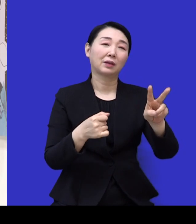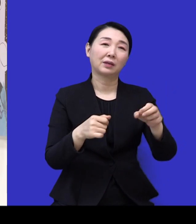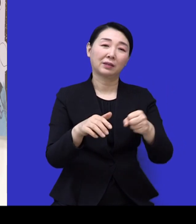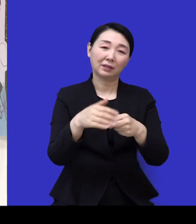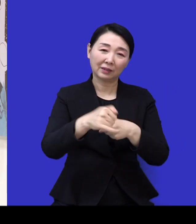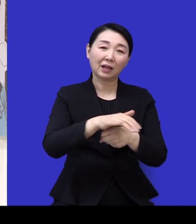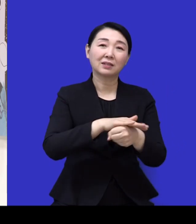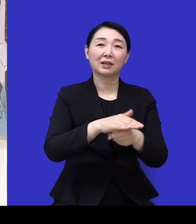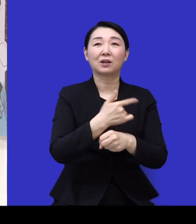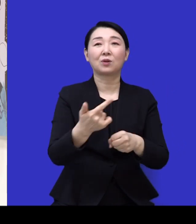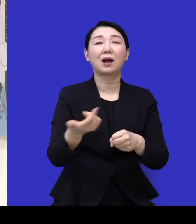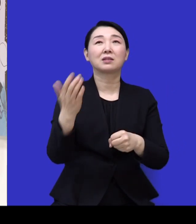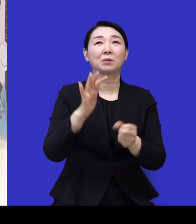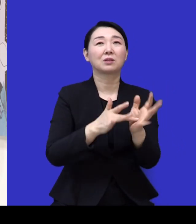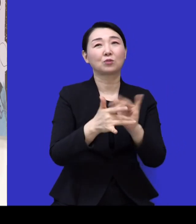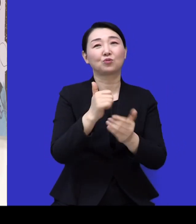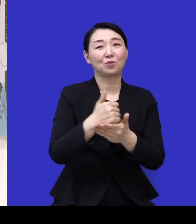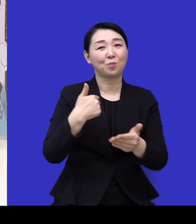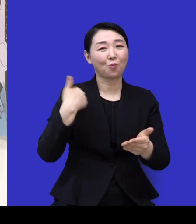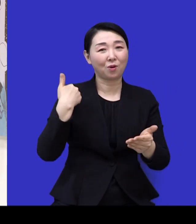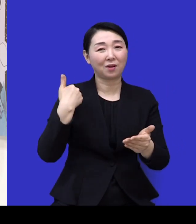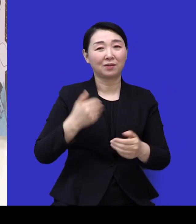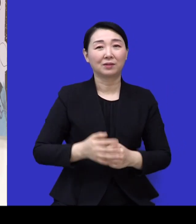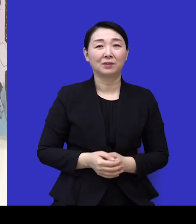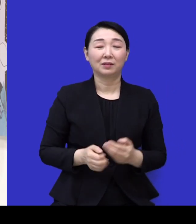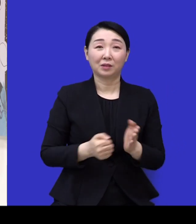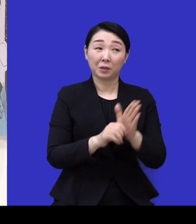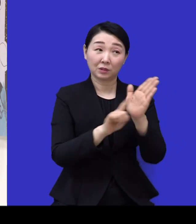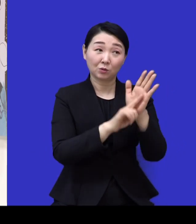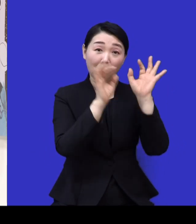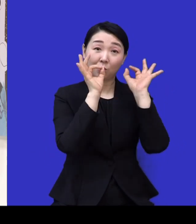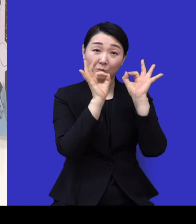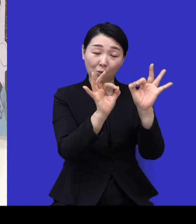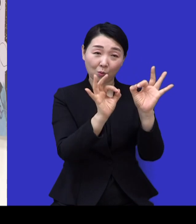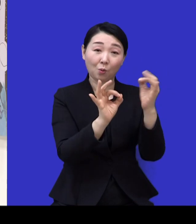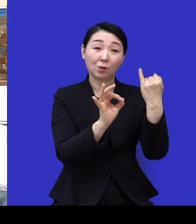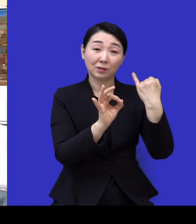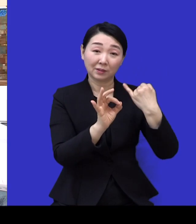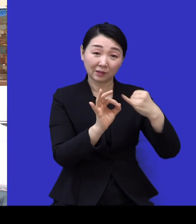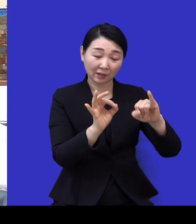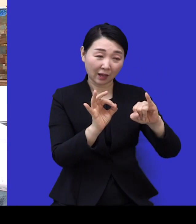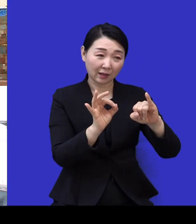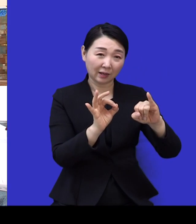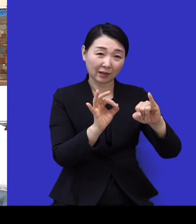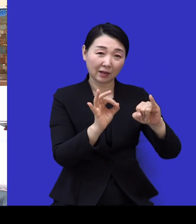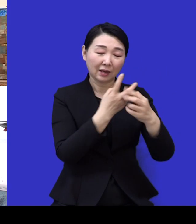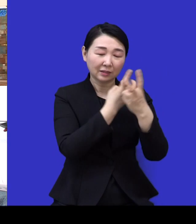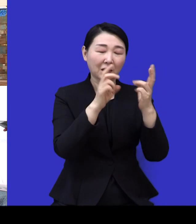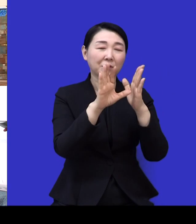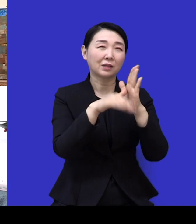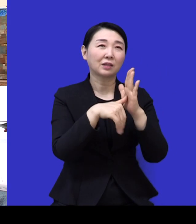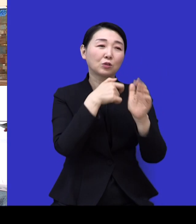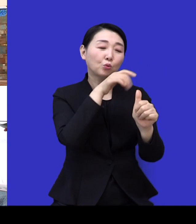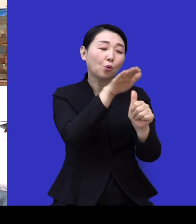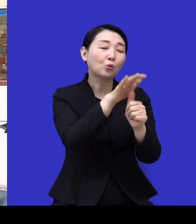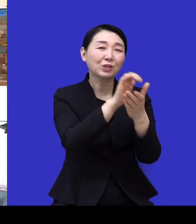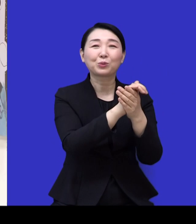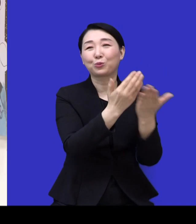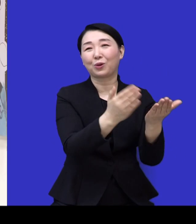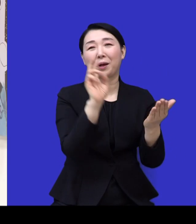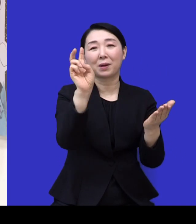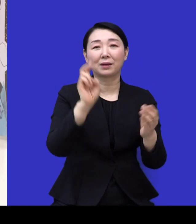근데 예수님 모르고 근데 그 광고를 보고 그 딸을 잘 때 이렇게 손을 얹고 아마 기도였겠죠. 예. 그냥